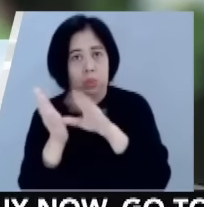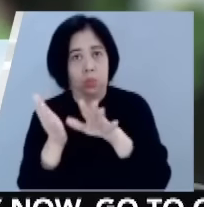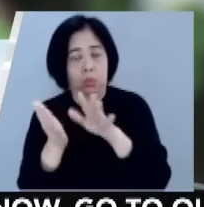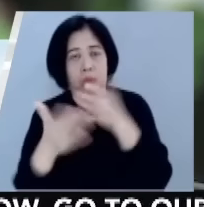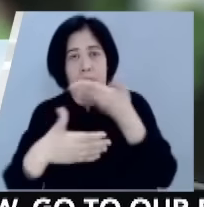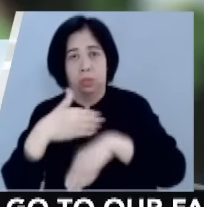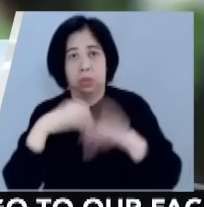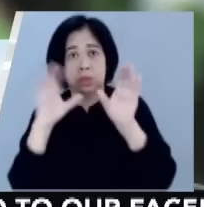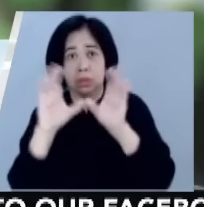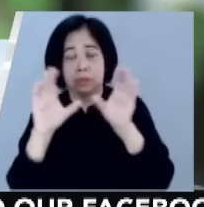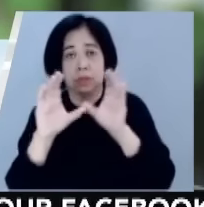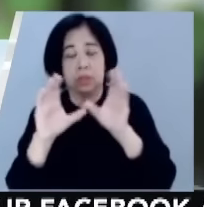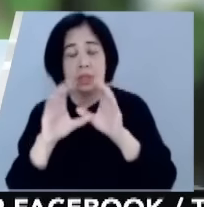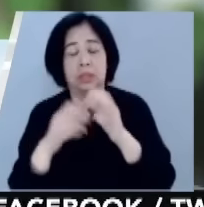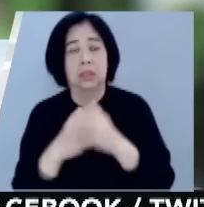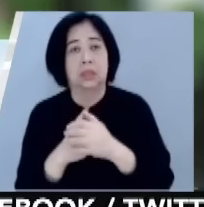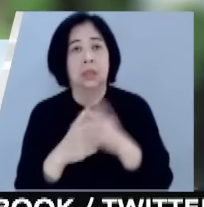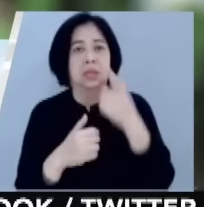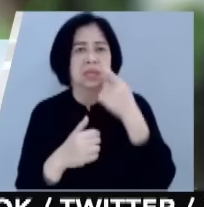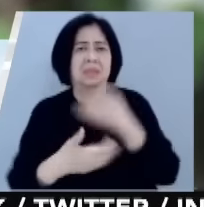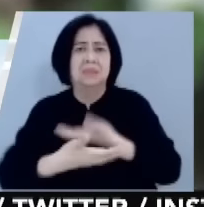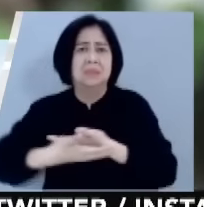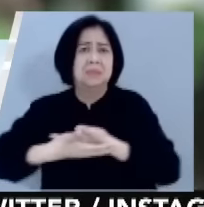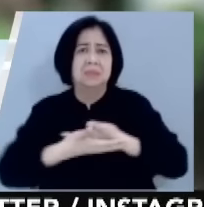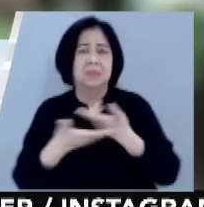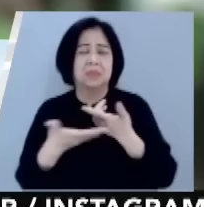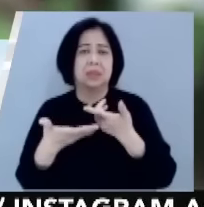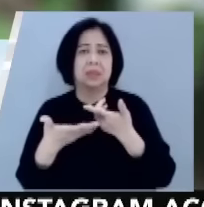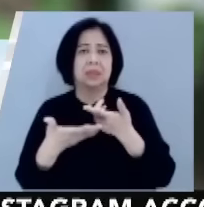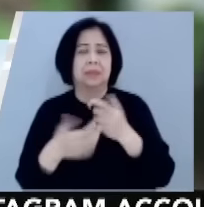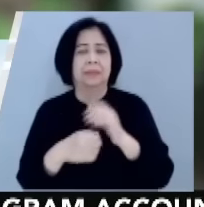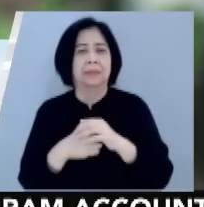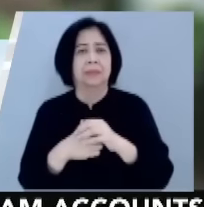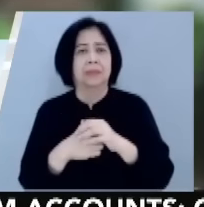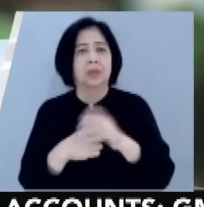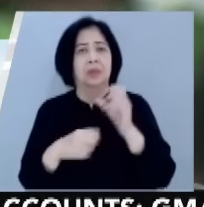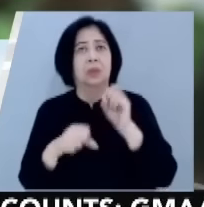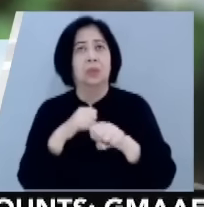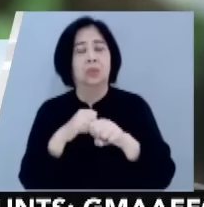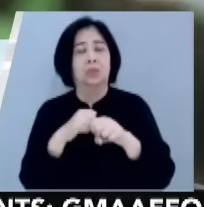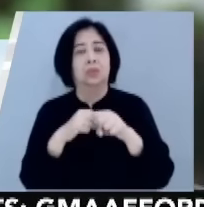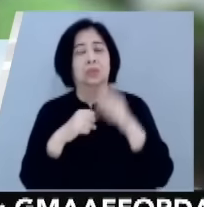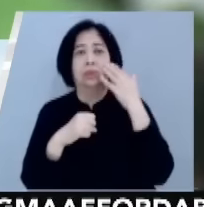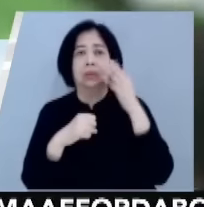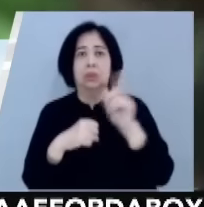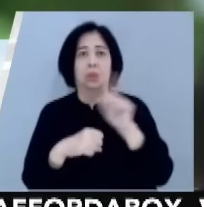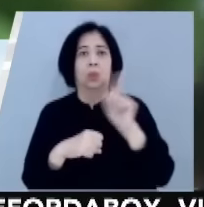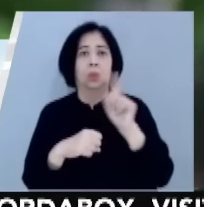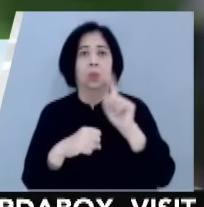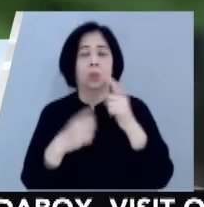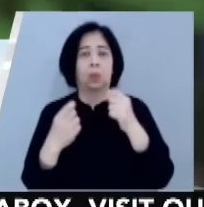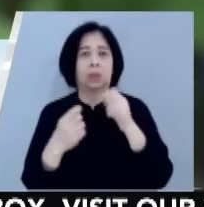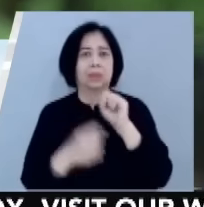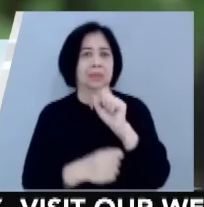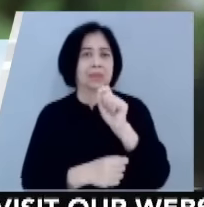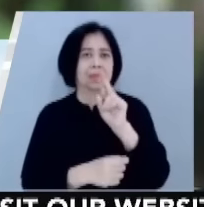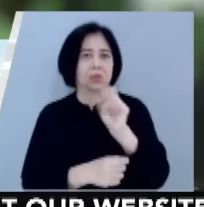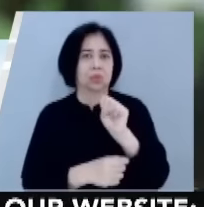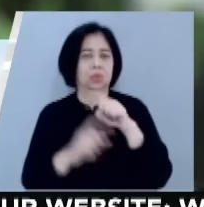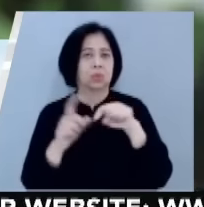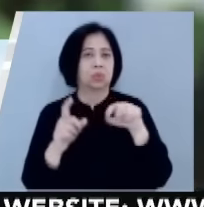ano? Kasi nga mga sanggol pa ito . So hindi pa namin alam kung ano yung magiging status nila pagdating sa kanilang